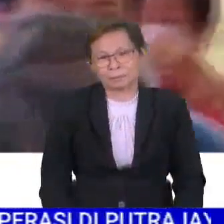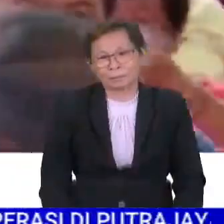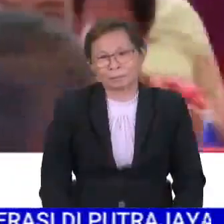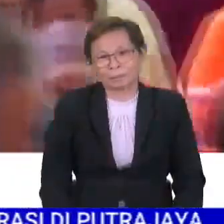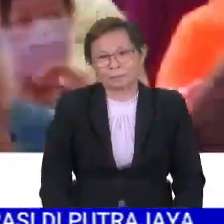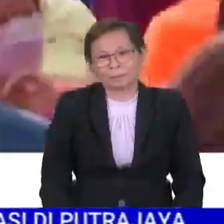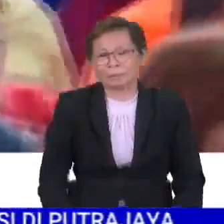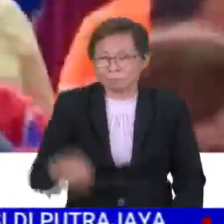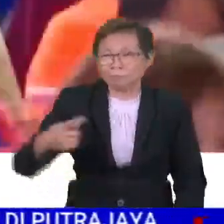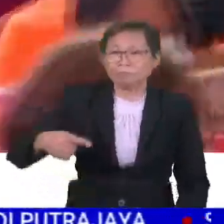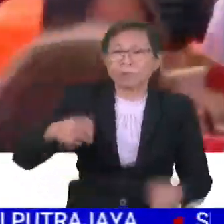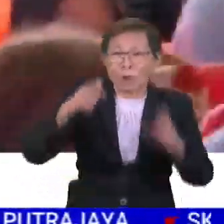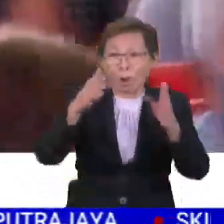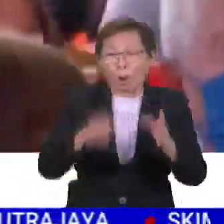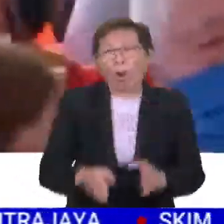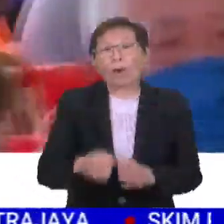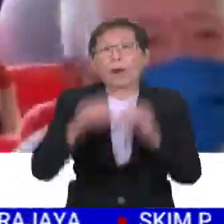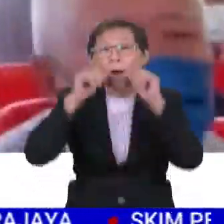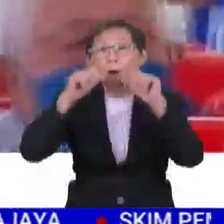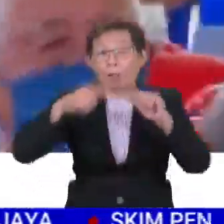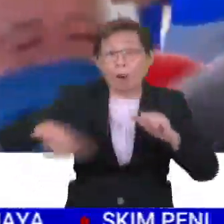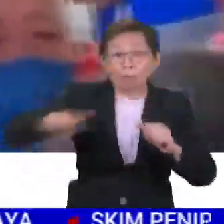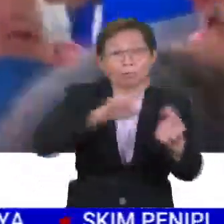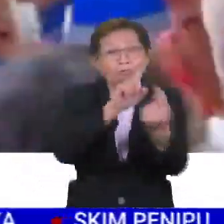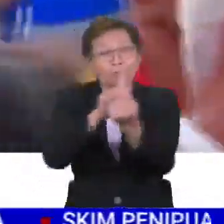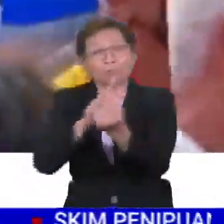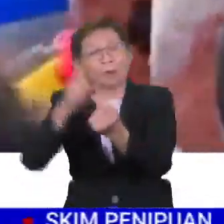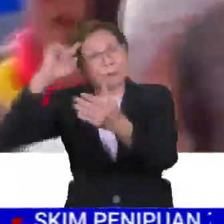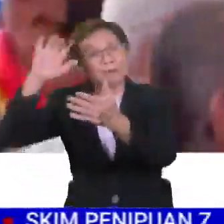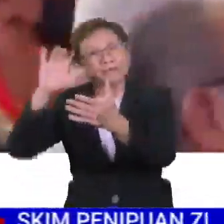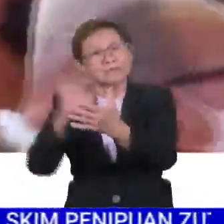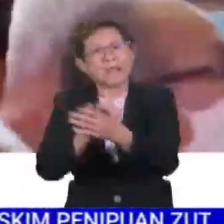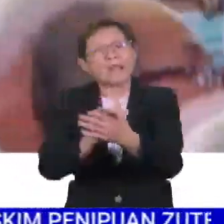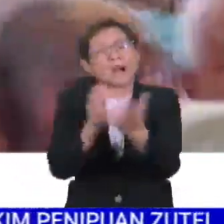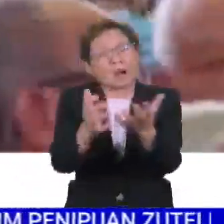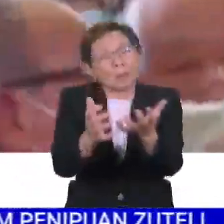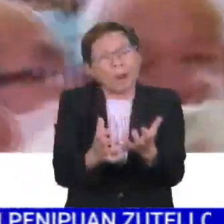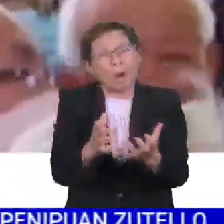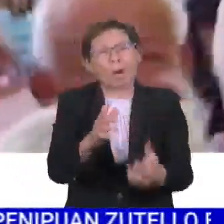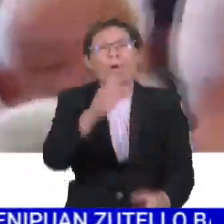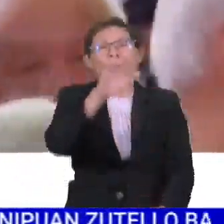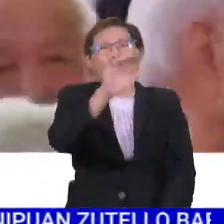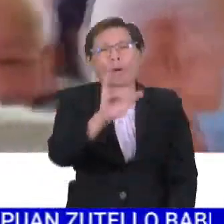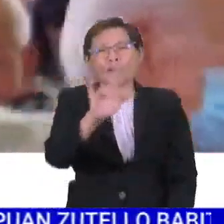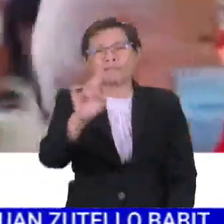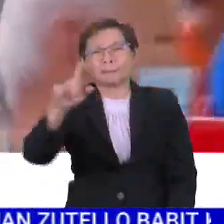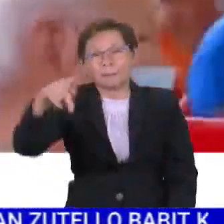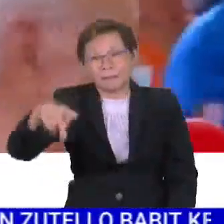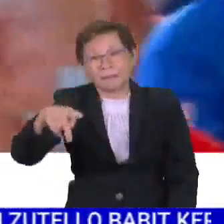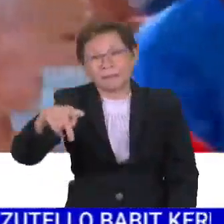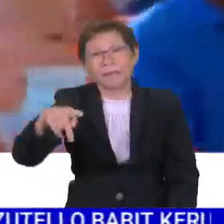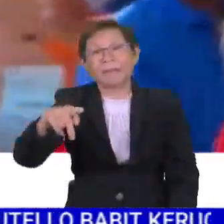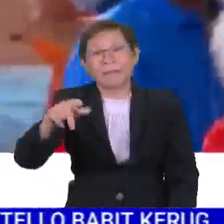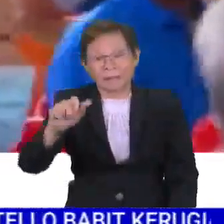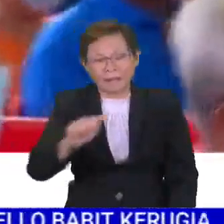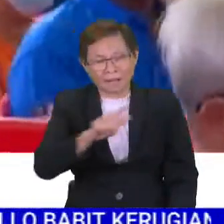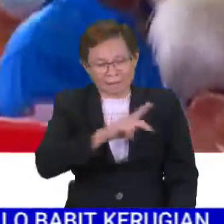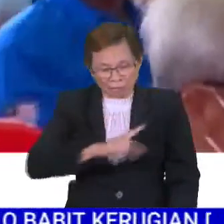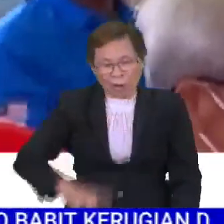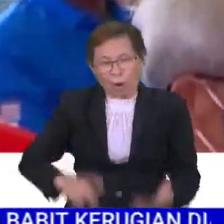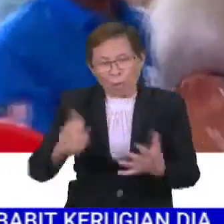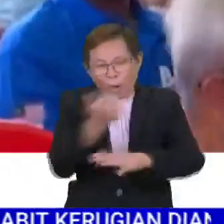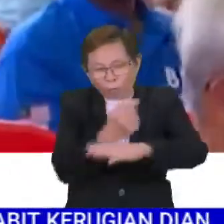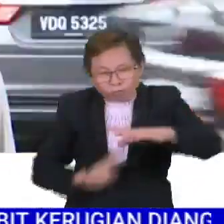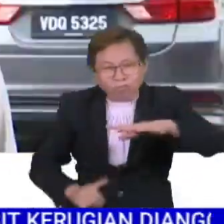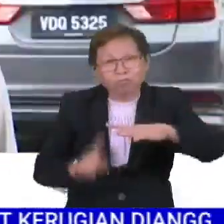Sementara itu, orang awam yang ditemui percaya dengan hasrat Yang di-Pertuan Agong untuk mewujudkan sebuah kerajaan kuat dan